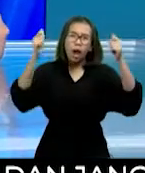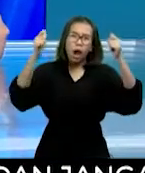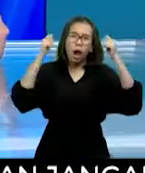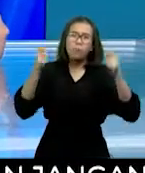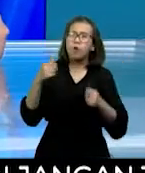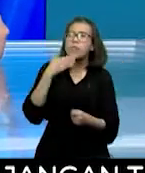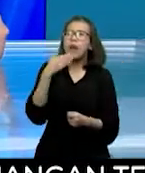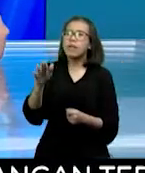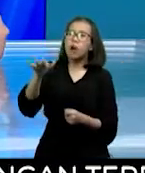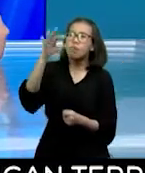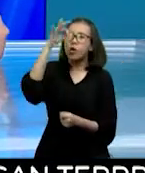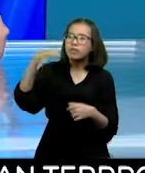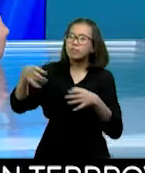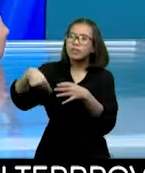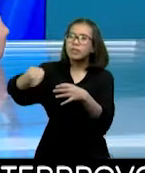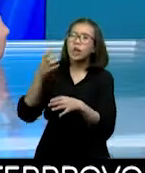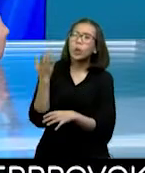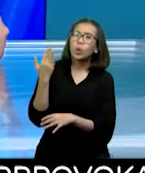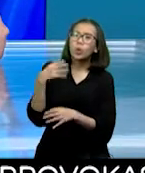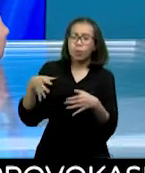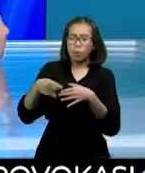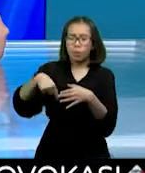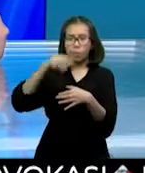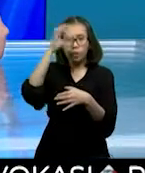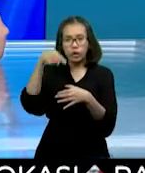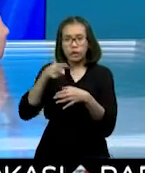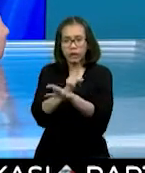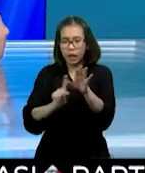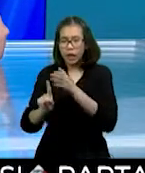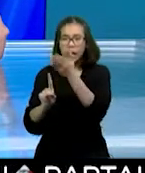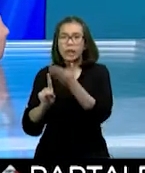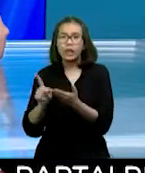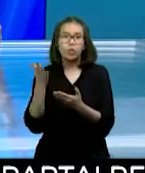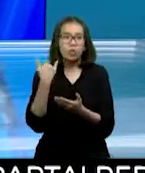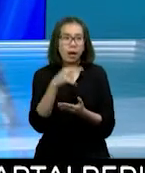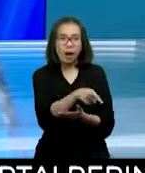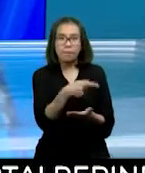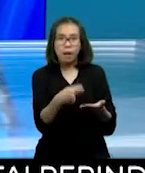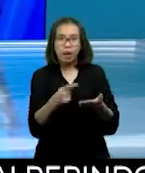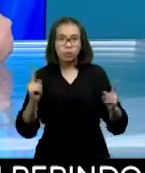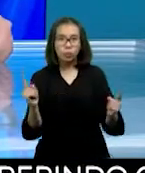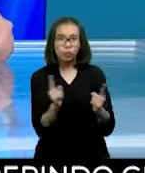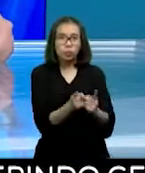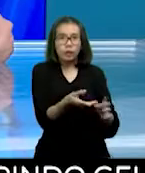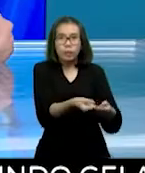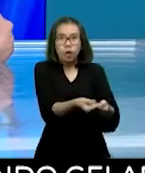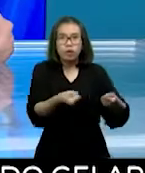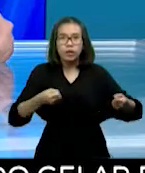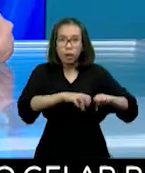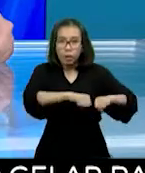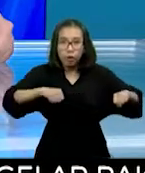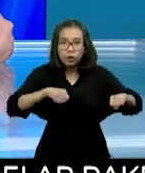hukum terhadap oknum polisi yang memperkosa seorang mahasiswi dan divonis ringan, yakni 2 tahun 6 bulan penjara.